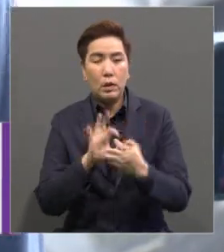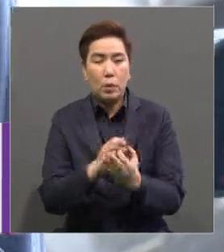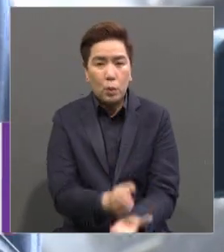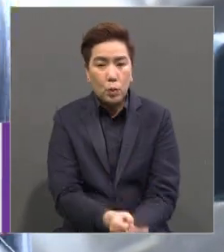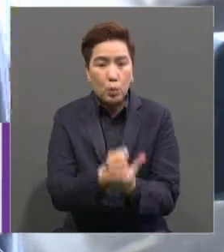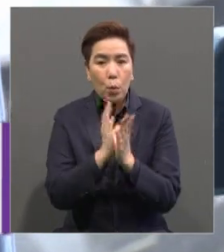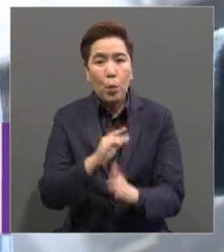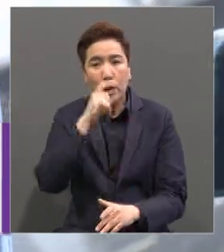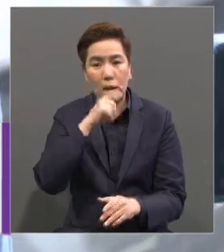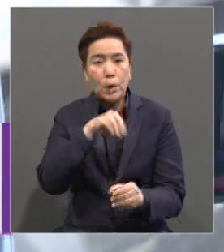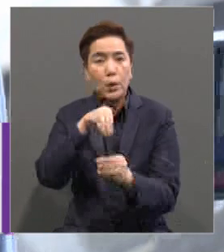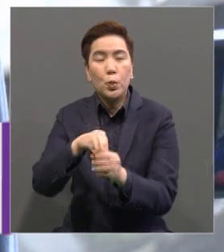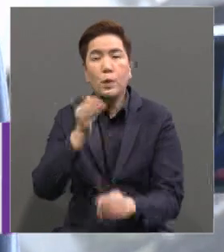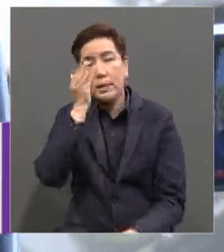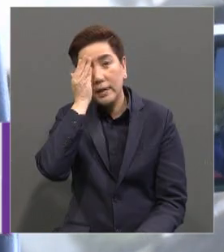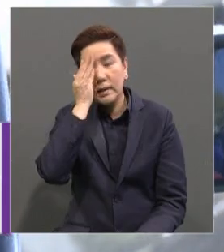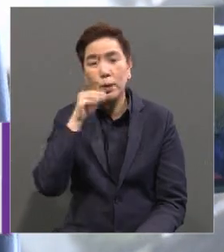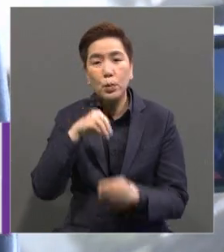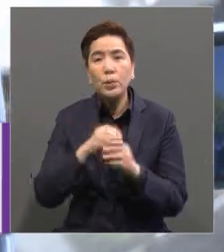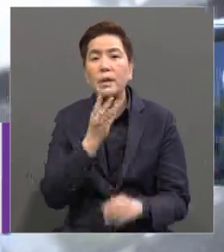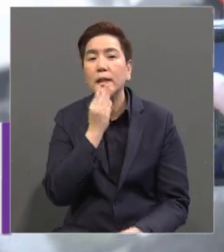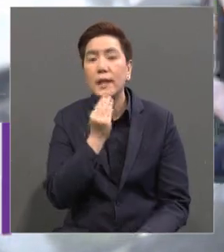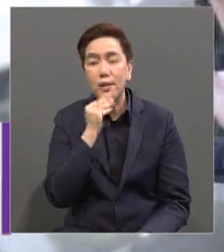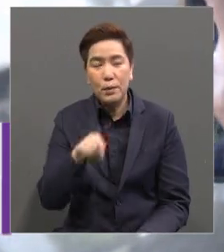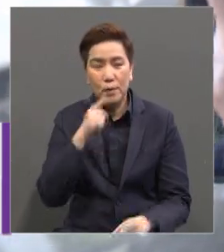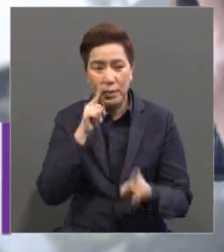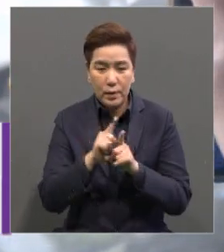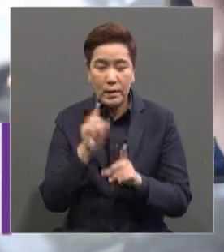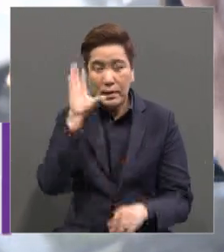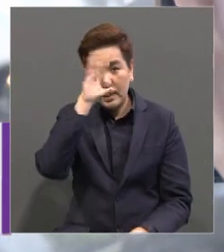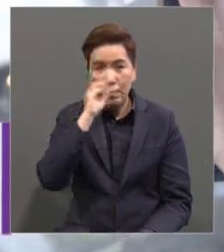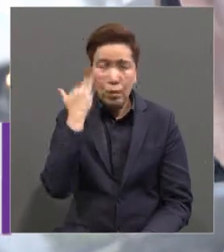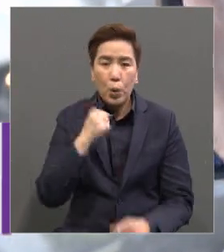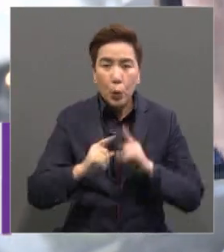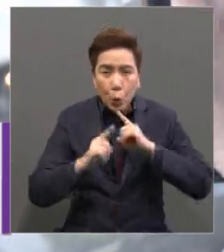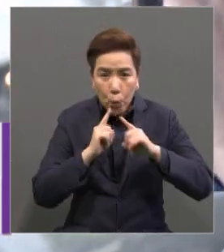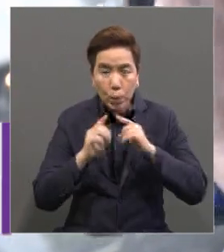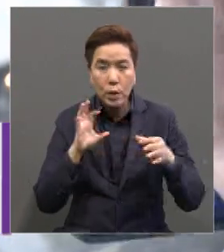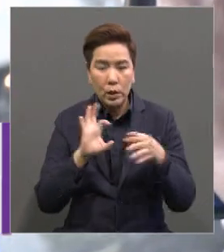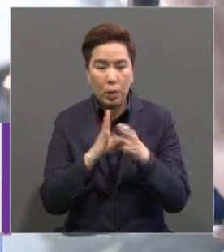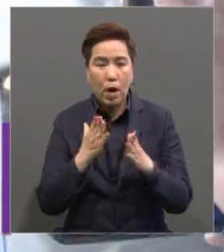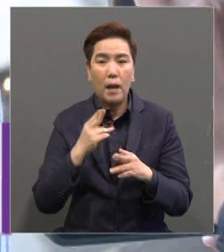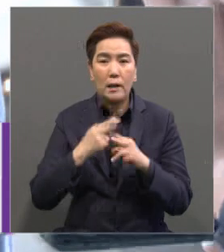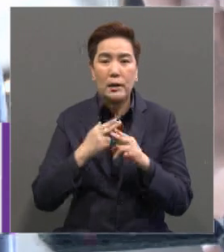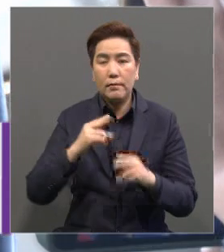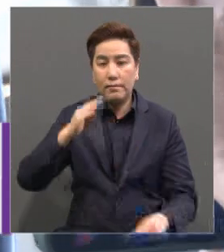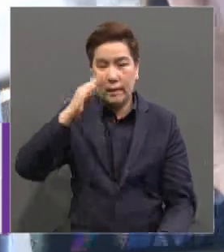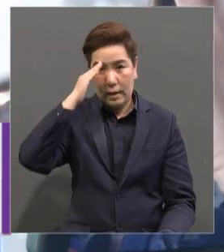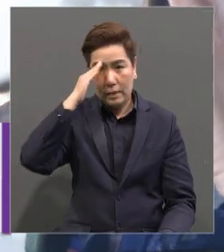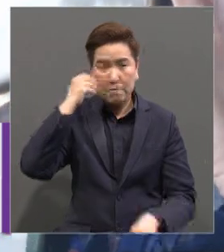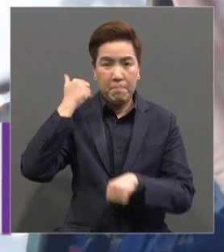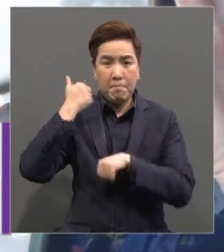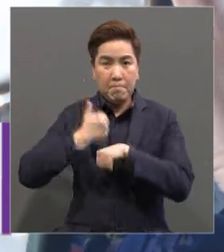การช่วยเหลือตัวประกันไทยในอิสราเอลนะคะท่านก็บอกว่าเมื่อคืนนี้เนี่ยก็ได้มีการพูดคุยกับพลเอกทรงวิทย์หนุนพัก